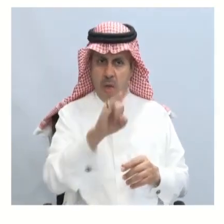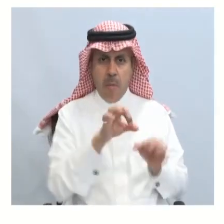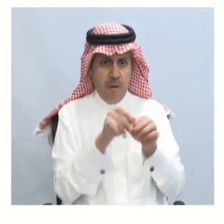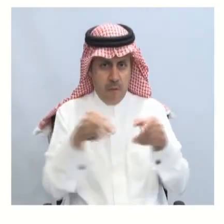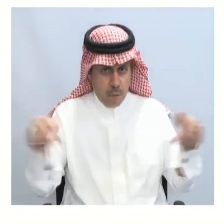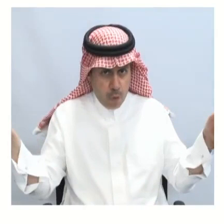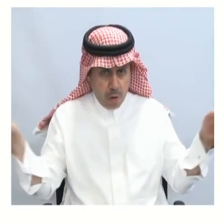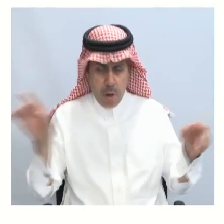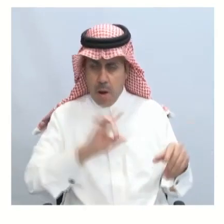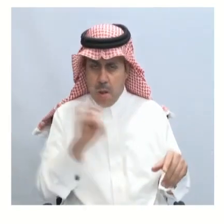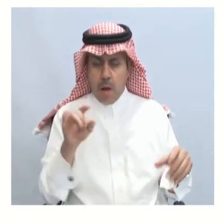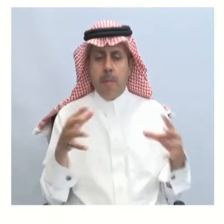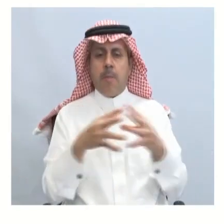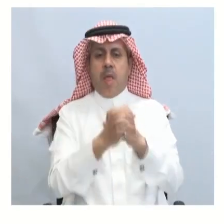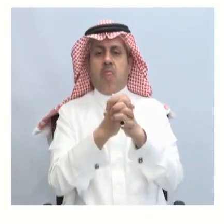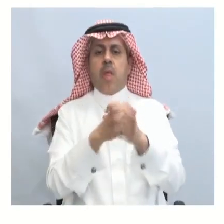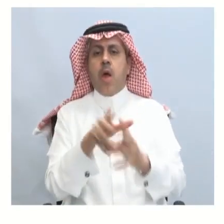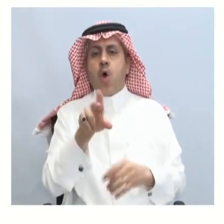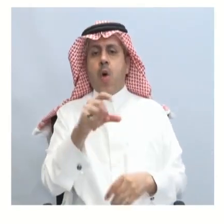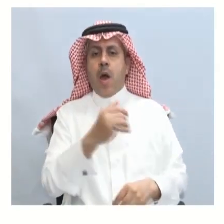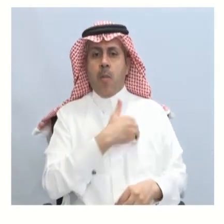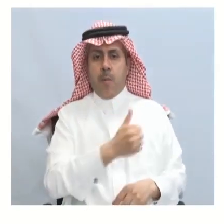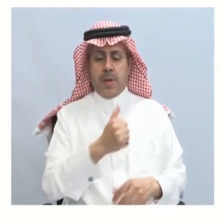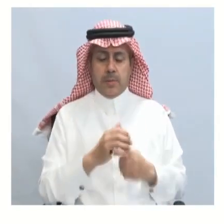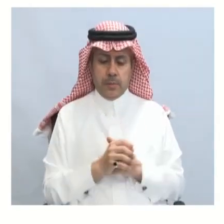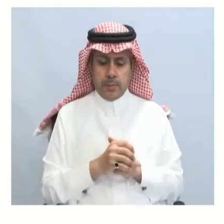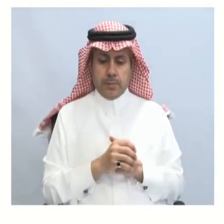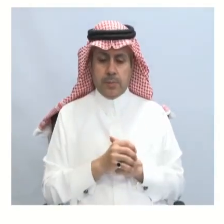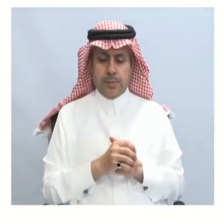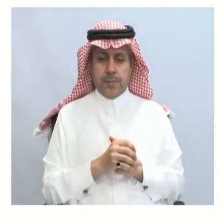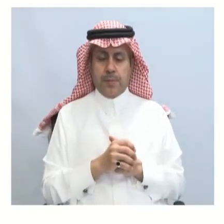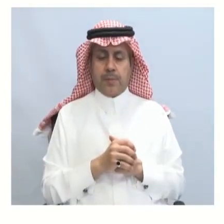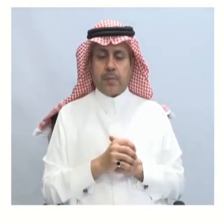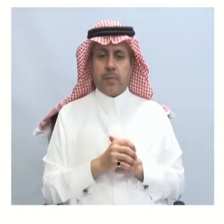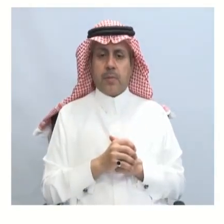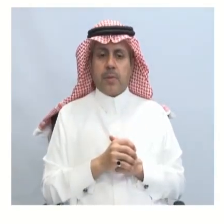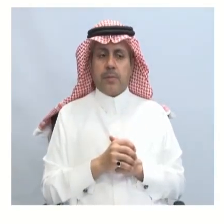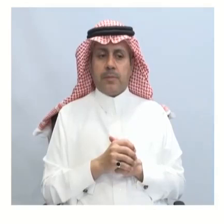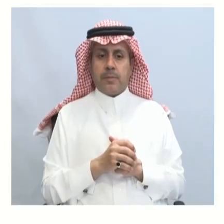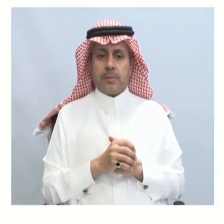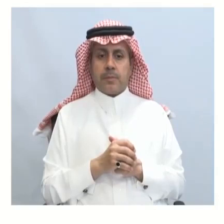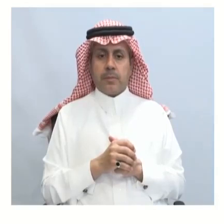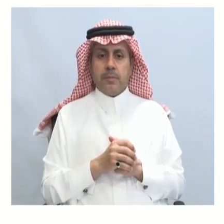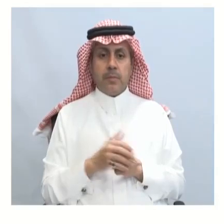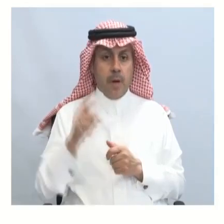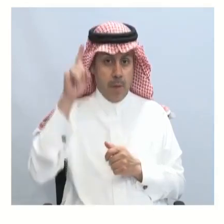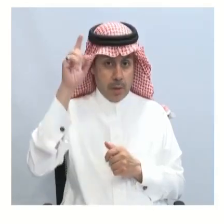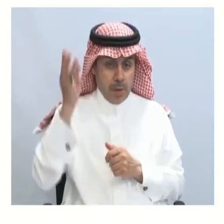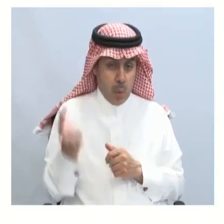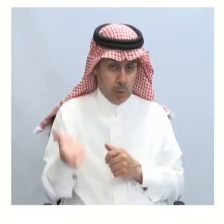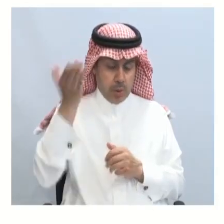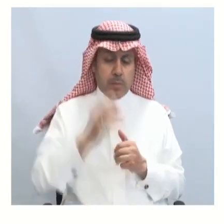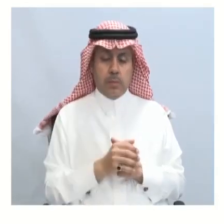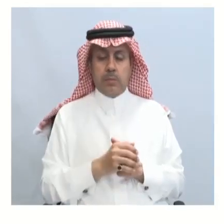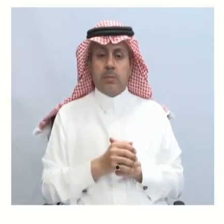ونلاحظ هنا في هذه الايه الثانيه مما يدل على هذا المعنى فان الله عز وجل قال من